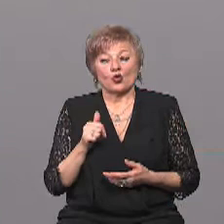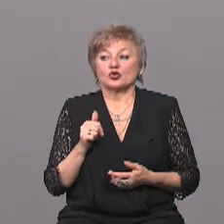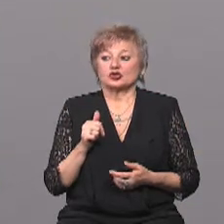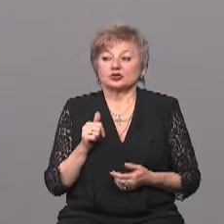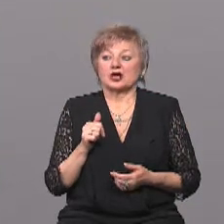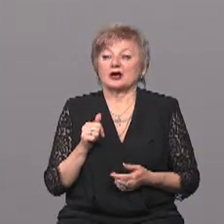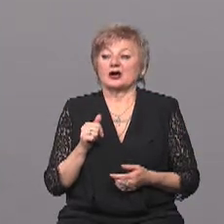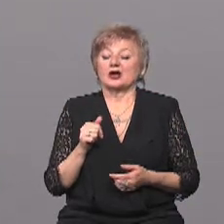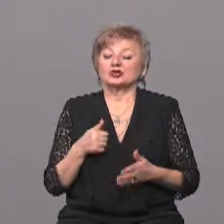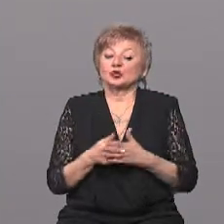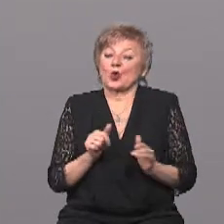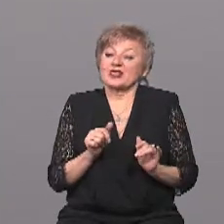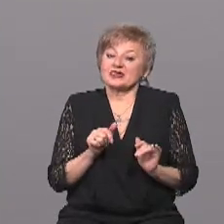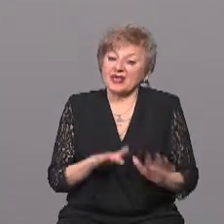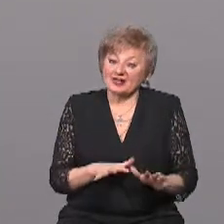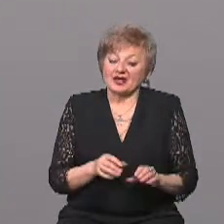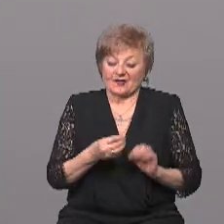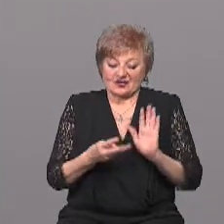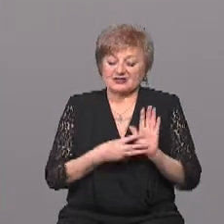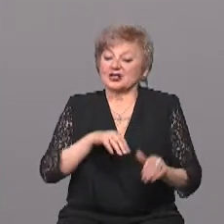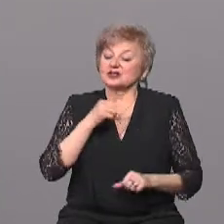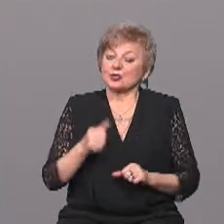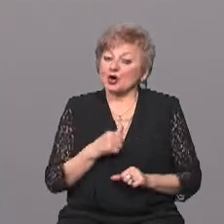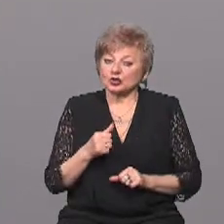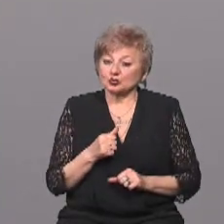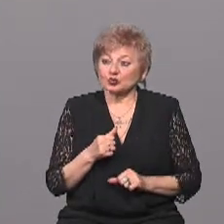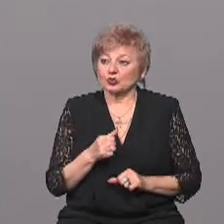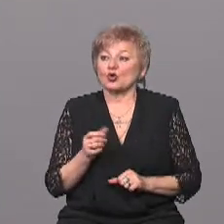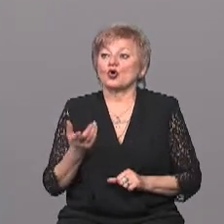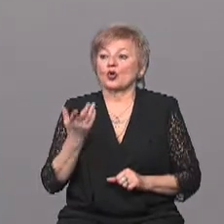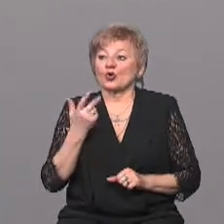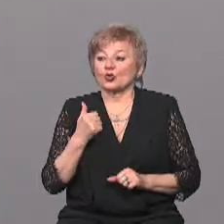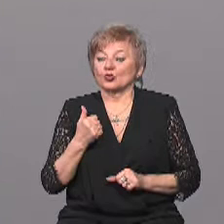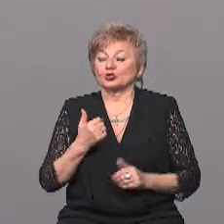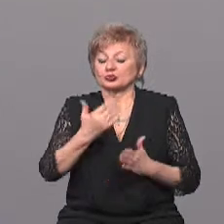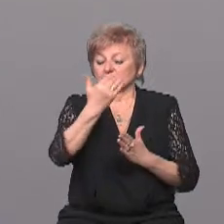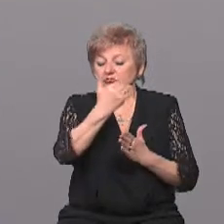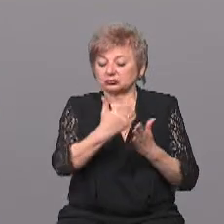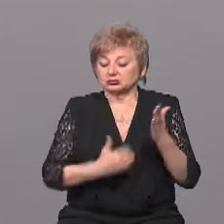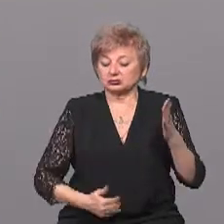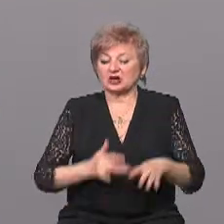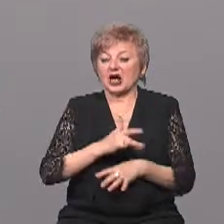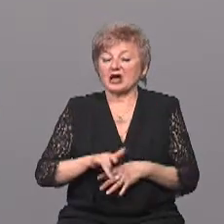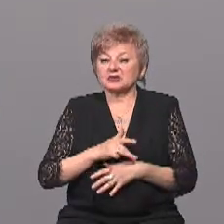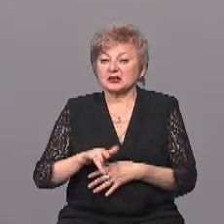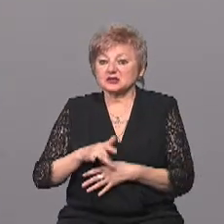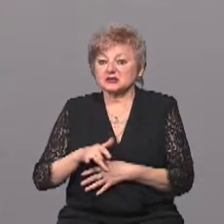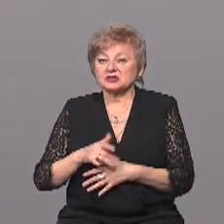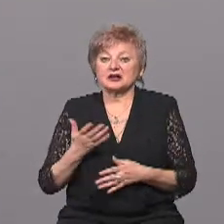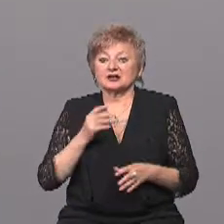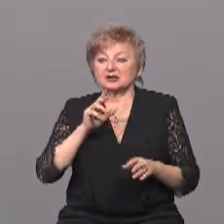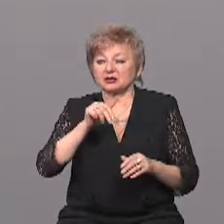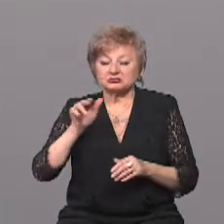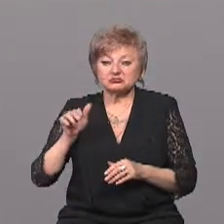до справи, це у 2018 році, коли зібрались перелік таких адрес, і ми передали в інспекцію